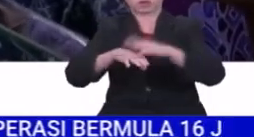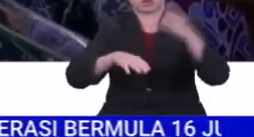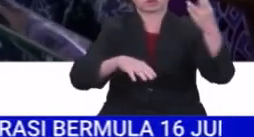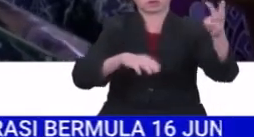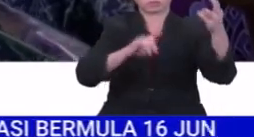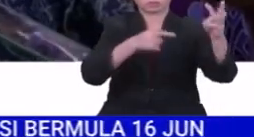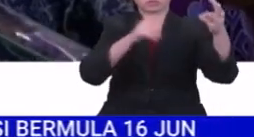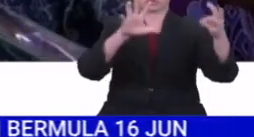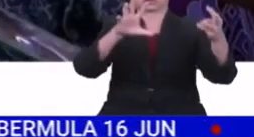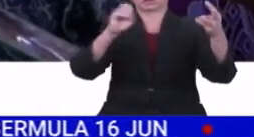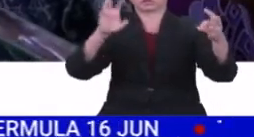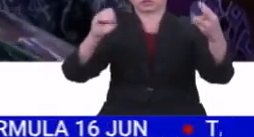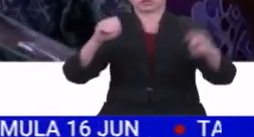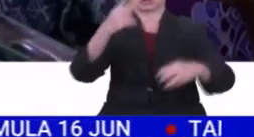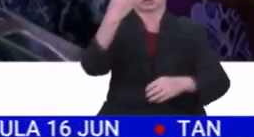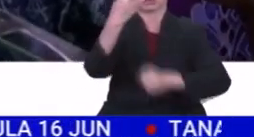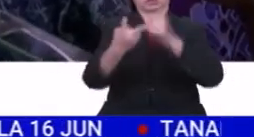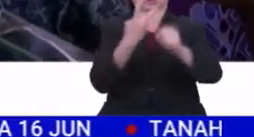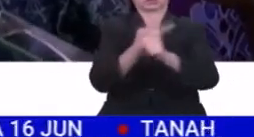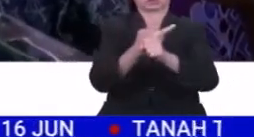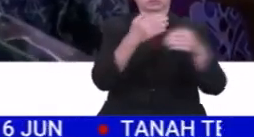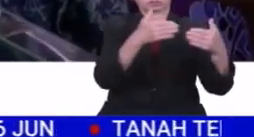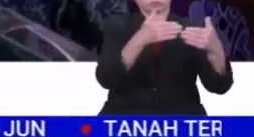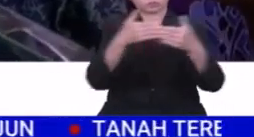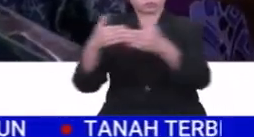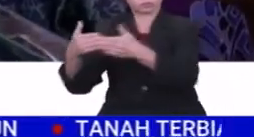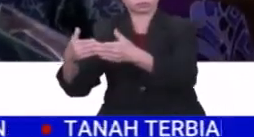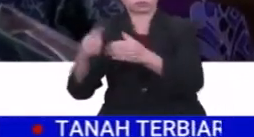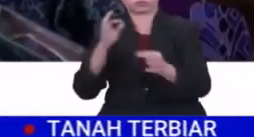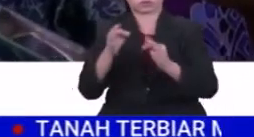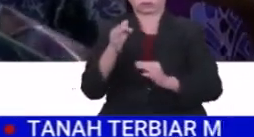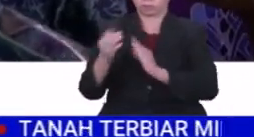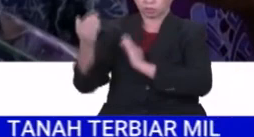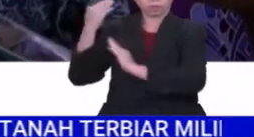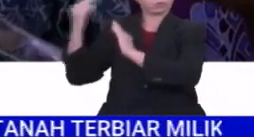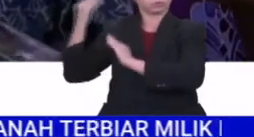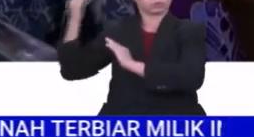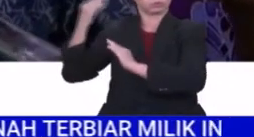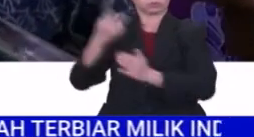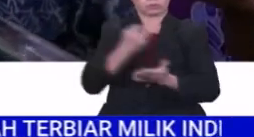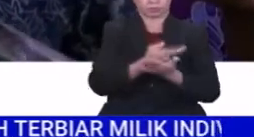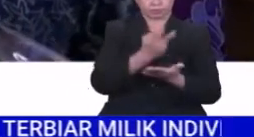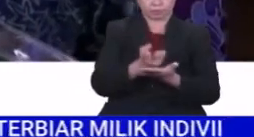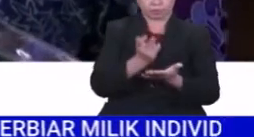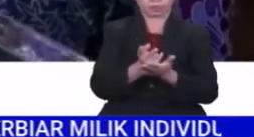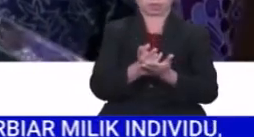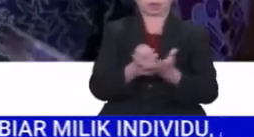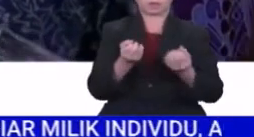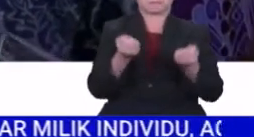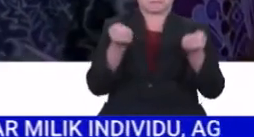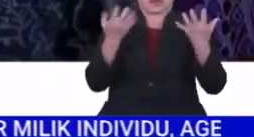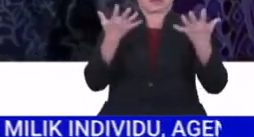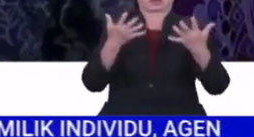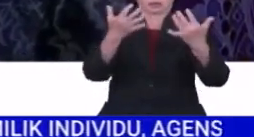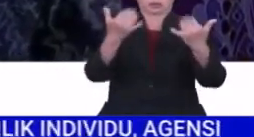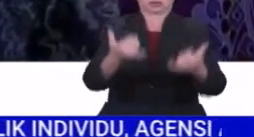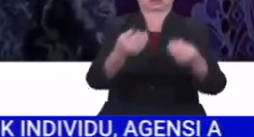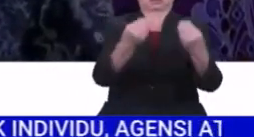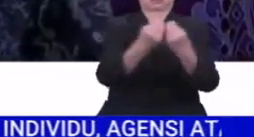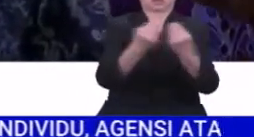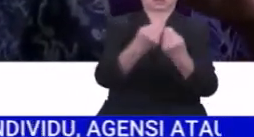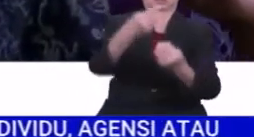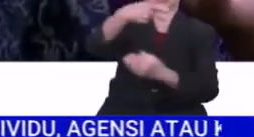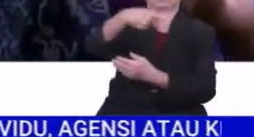rp6.500 buat dua tahun berturut-turut kalau dulunya Bilang kek yang terbanyak Tapi kali ini bilangan